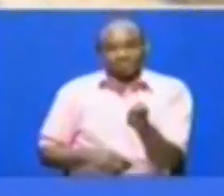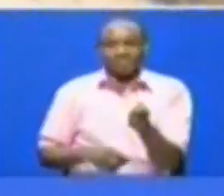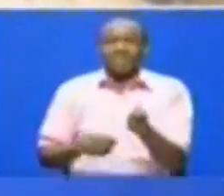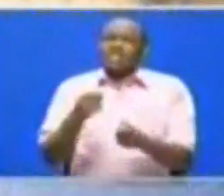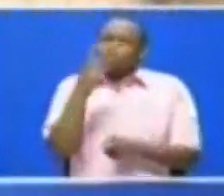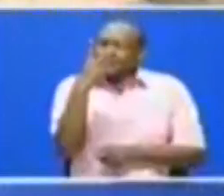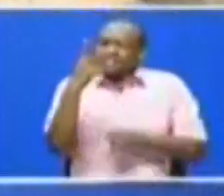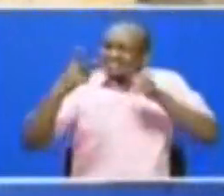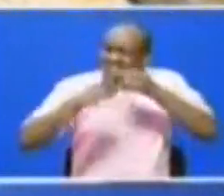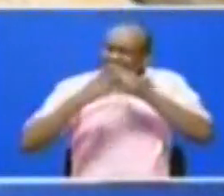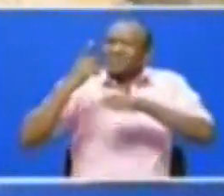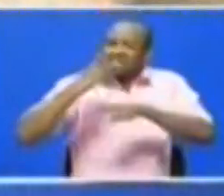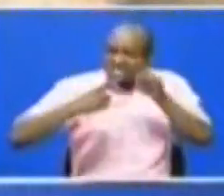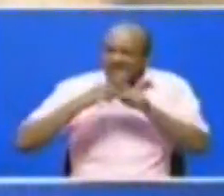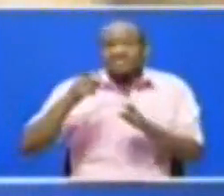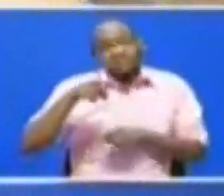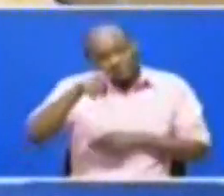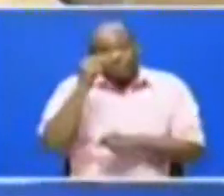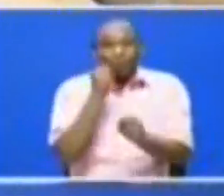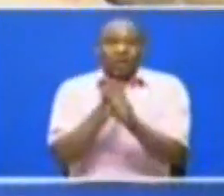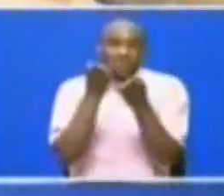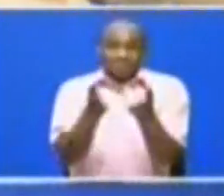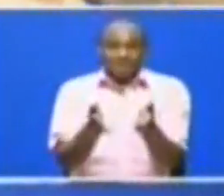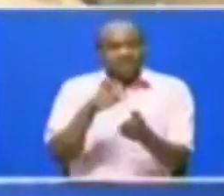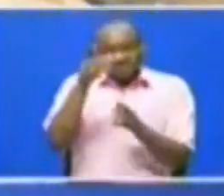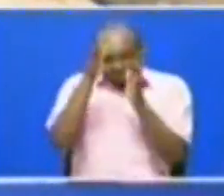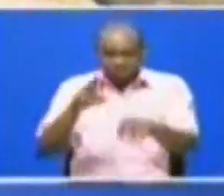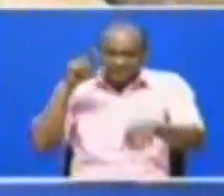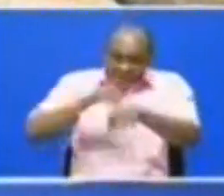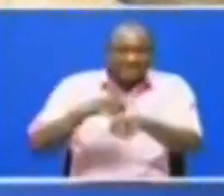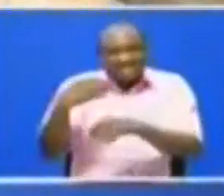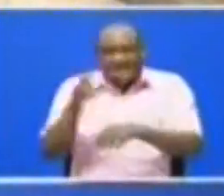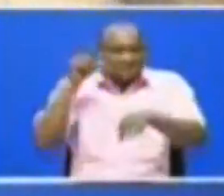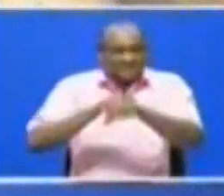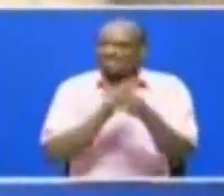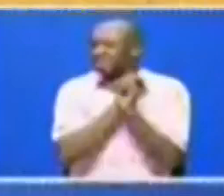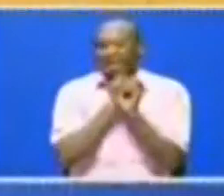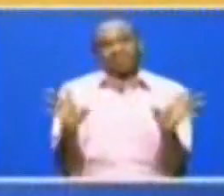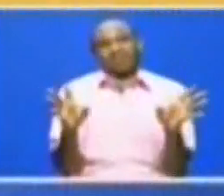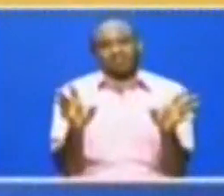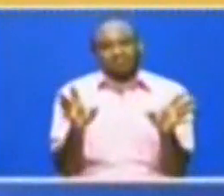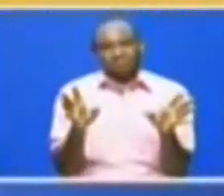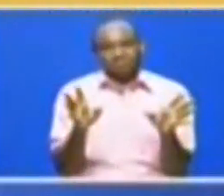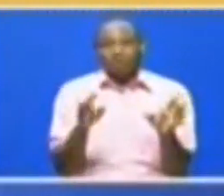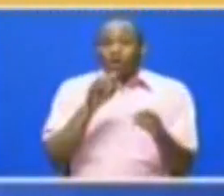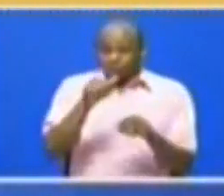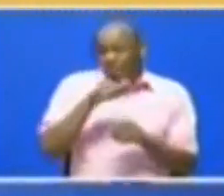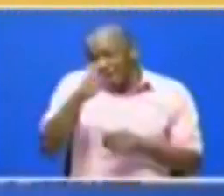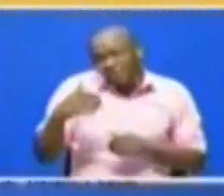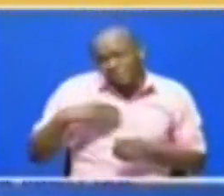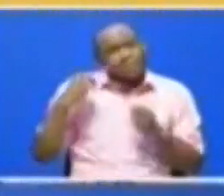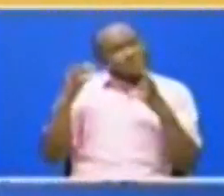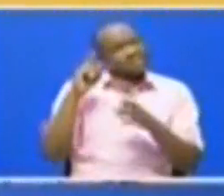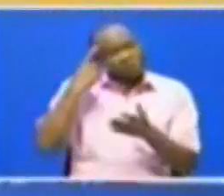miaka 27 ambayo amefanya kazi hiyo, Kioko hajapata kumwa na nyoka hata mmoja. Kinyume na wanavyofikiria